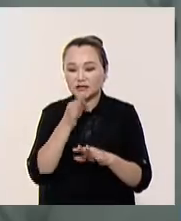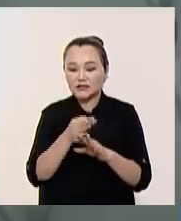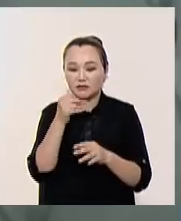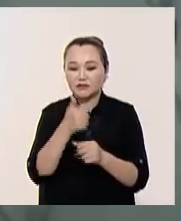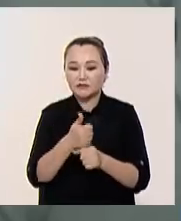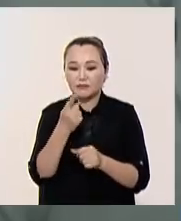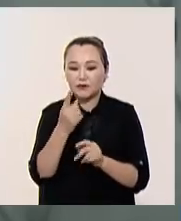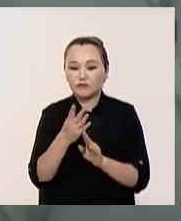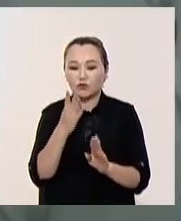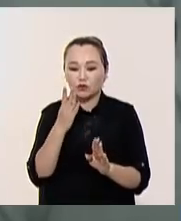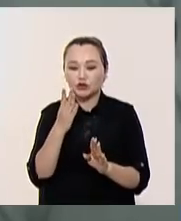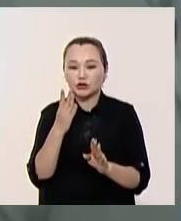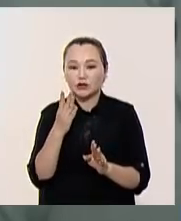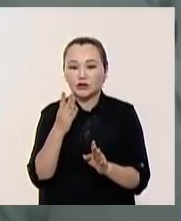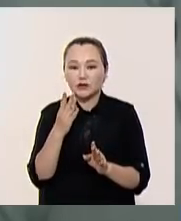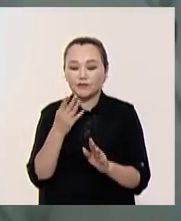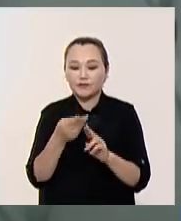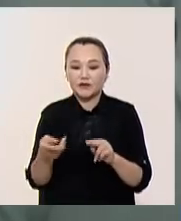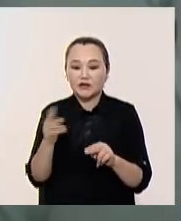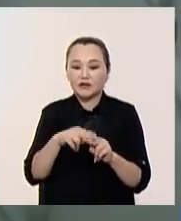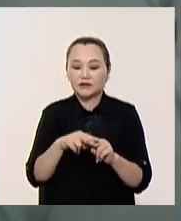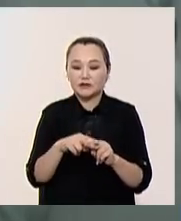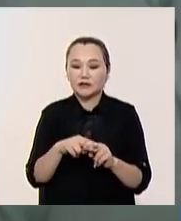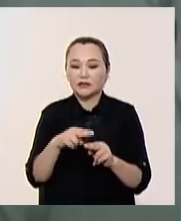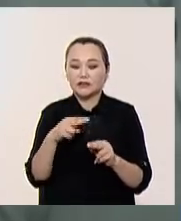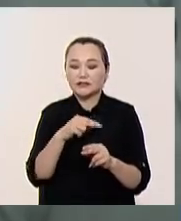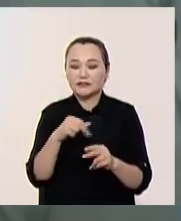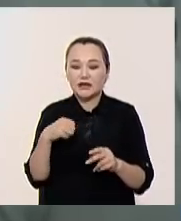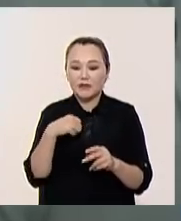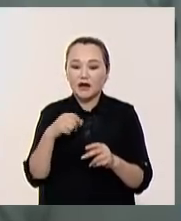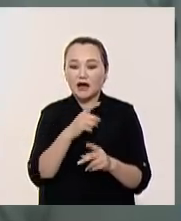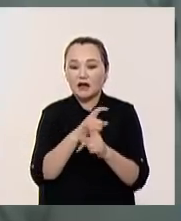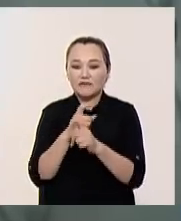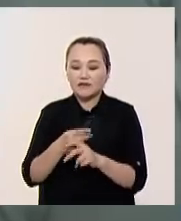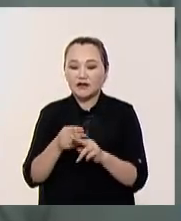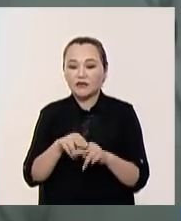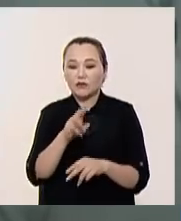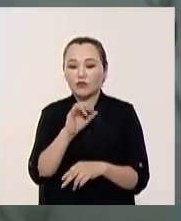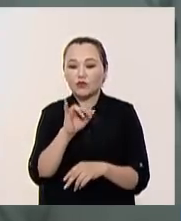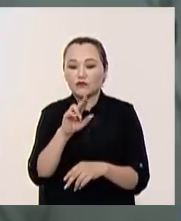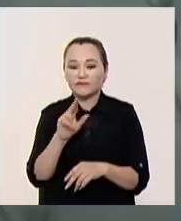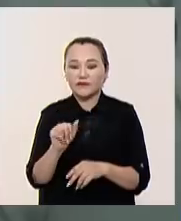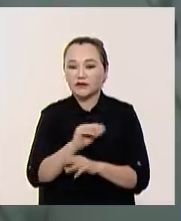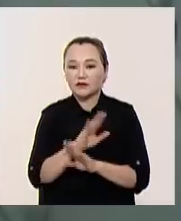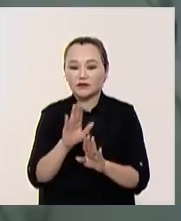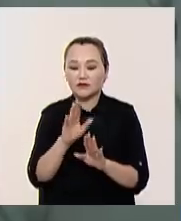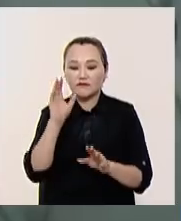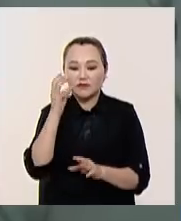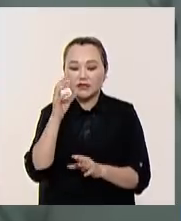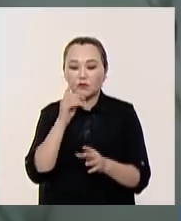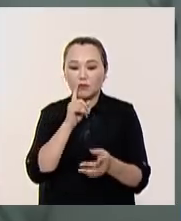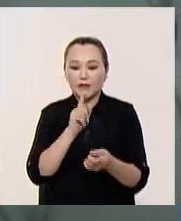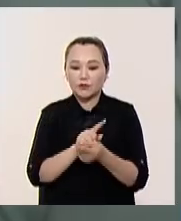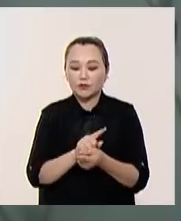президент, в первую очередь это не сам алфавит, не те буквы, а философский